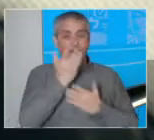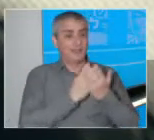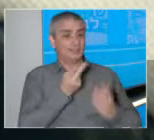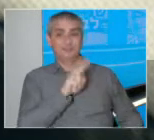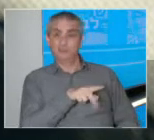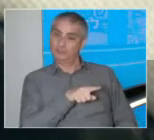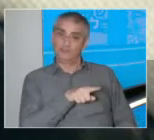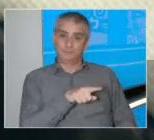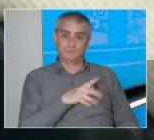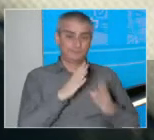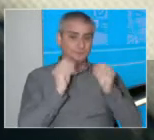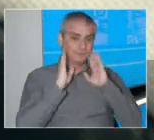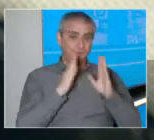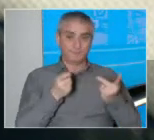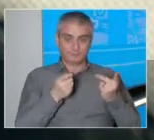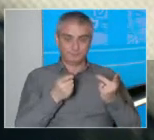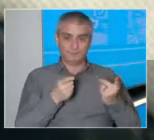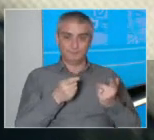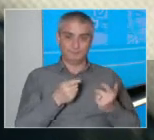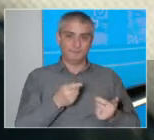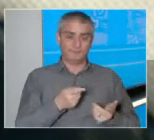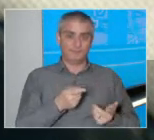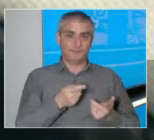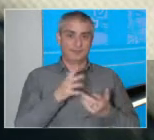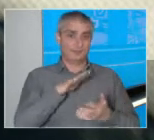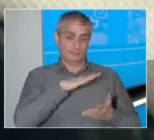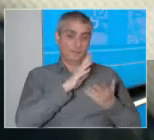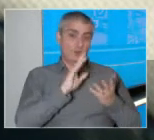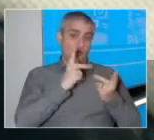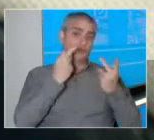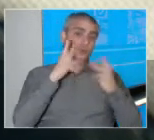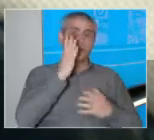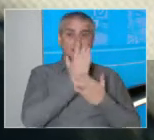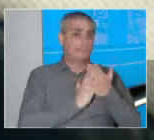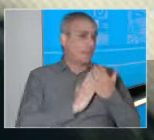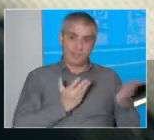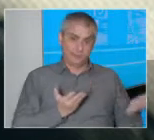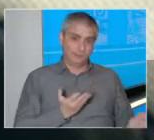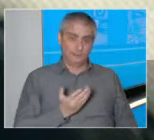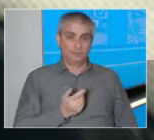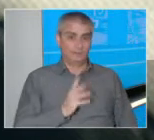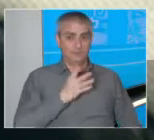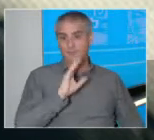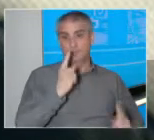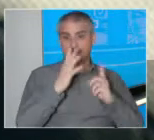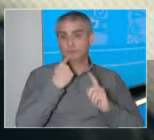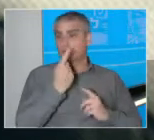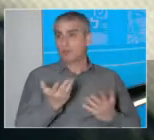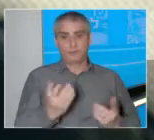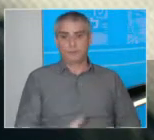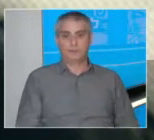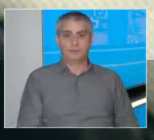השני יאבד אמון, יאבד אמון במערכת, אולי אפילו יותר מחצי, אם יקרה מה שאתה אומר.